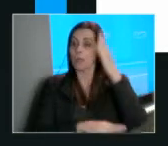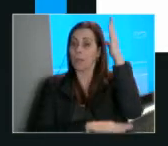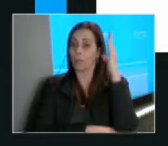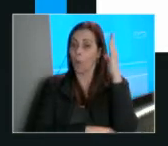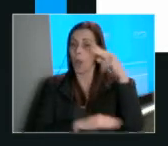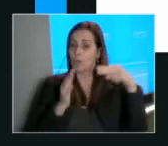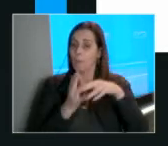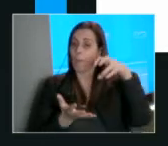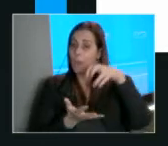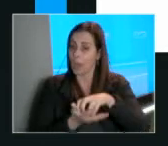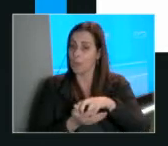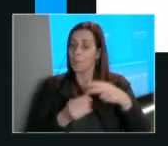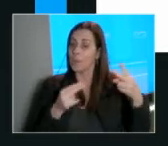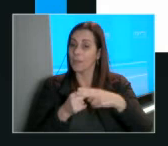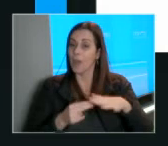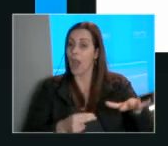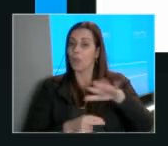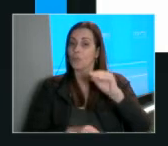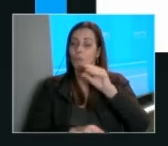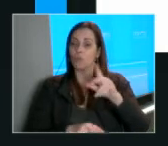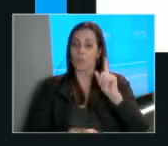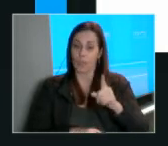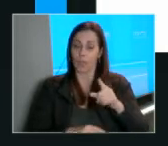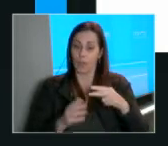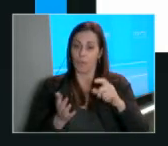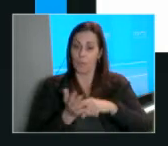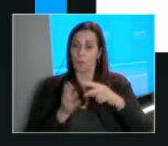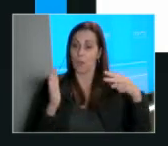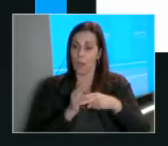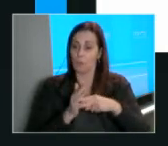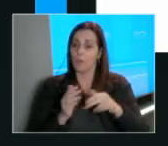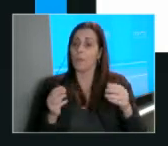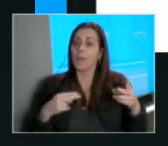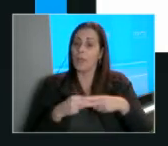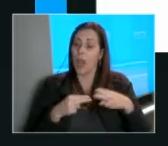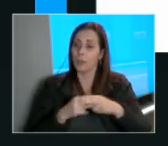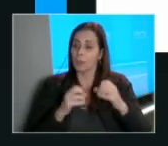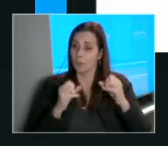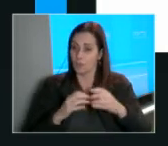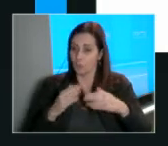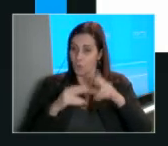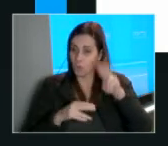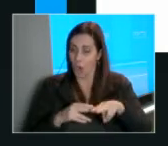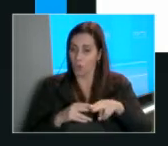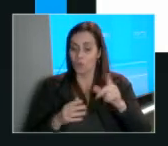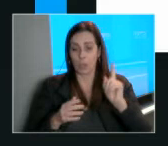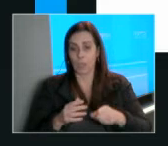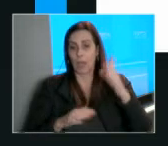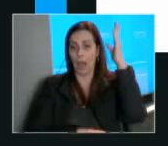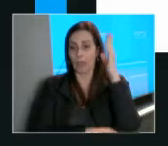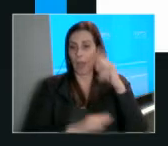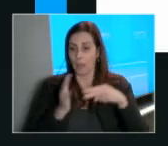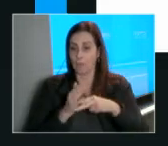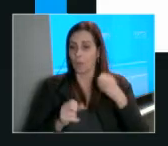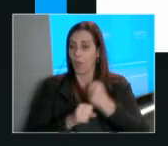בהקמת תחנות כוח במרכז הארץ בקרבה לאזורי הצריכה והביקוש לחשמל ובצמידות לתשתיות הולכות וקיימות הדרושות